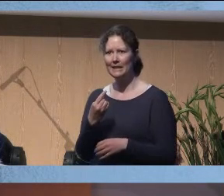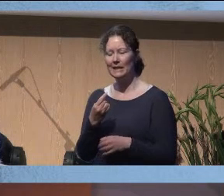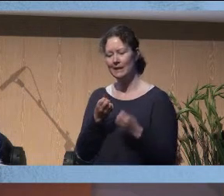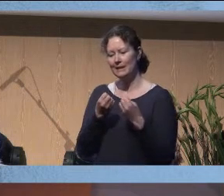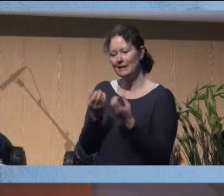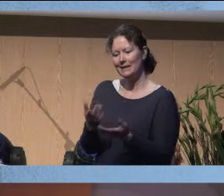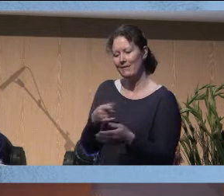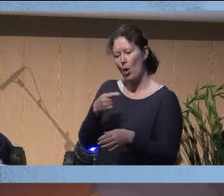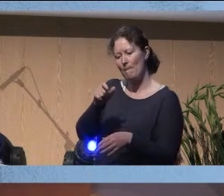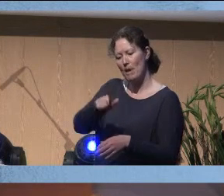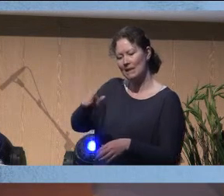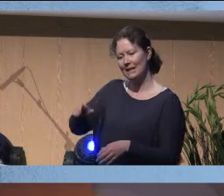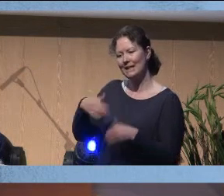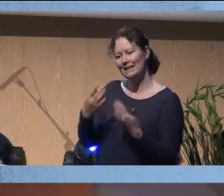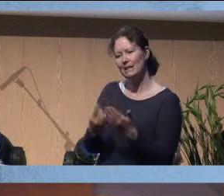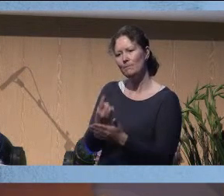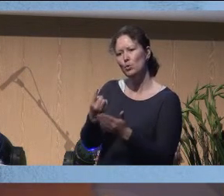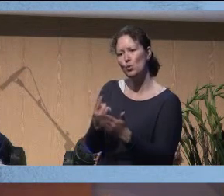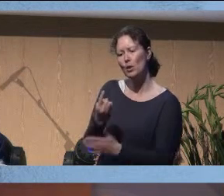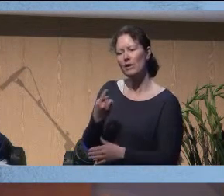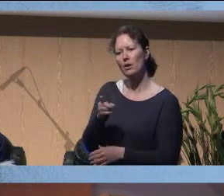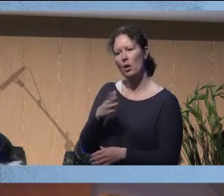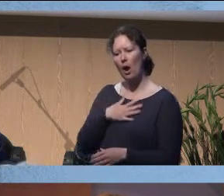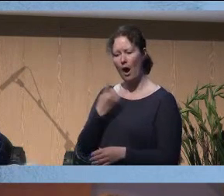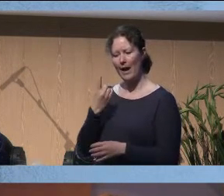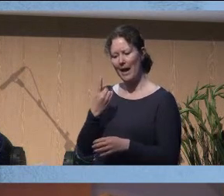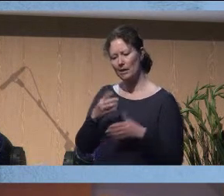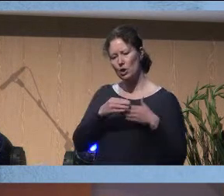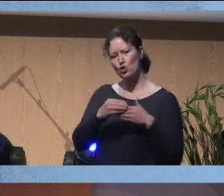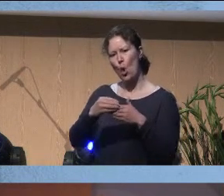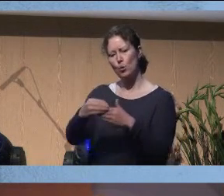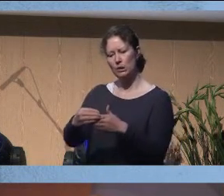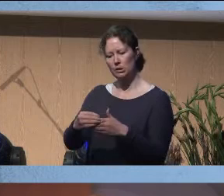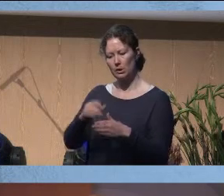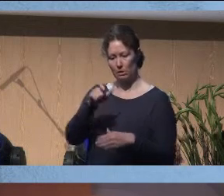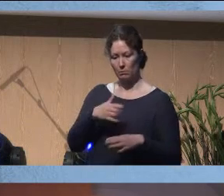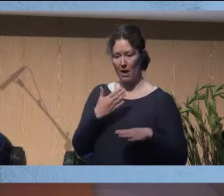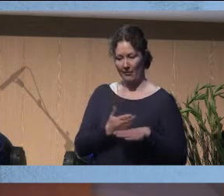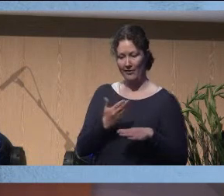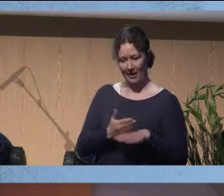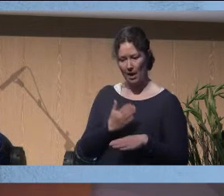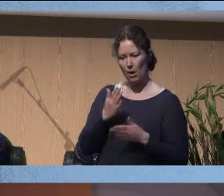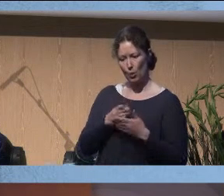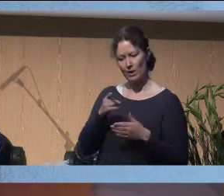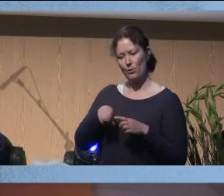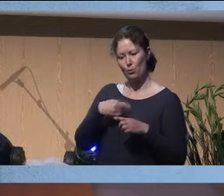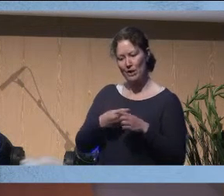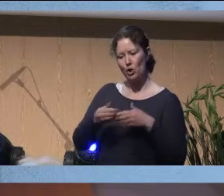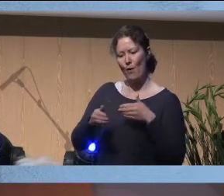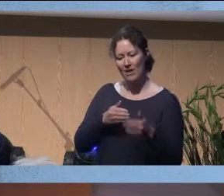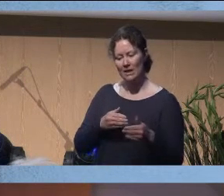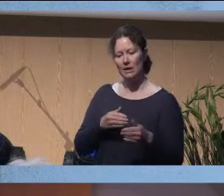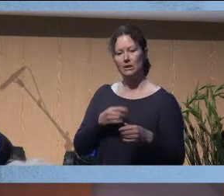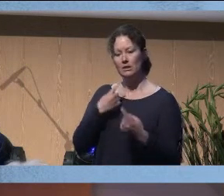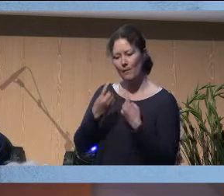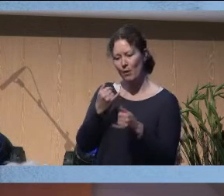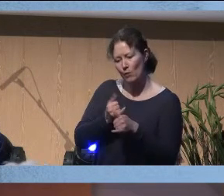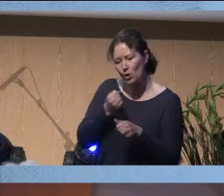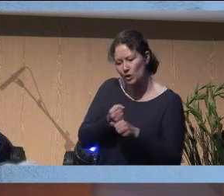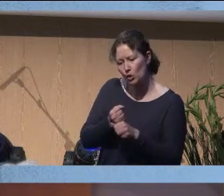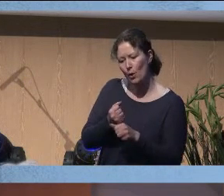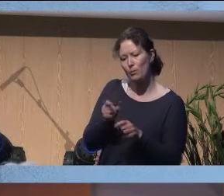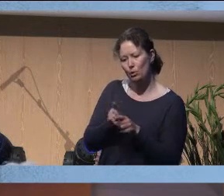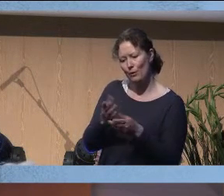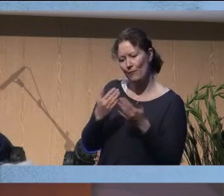våre pasienter muligheten til å ha en coach som har trent seg i recovery-samtaler og hvordan vi jobber for å ta